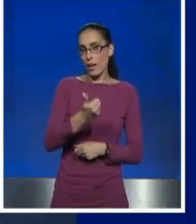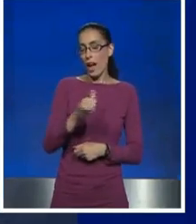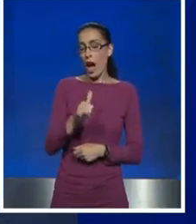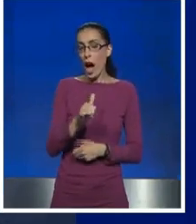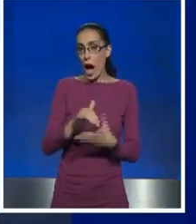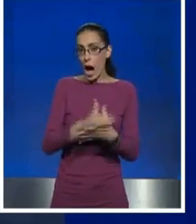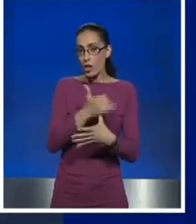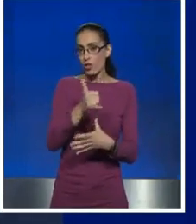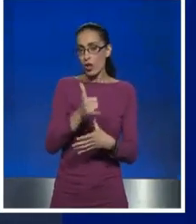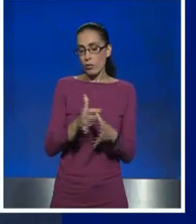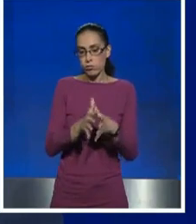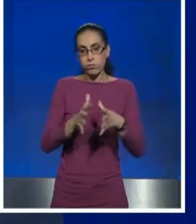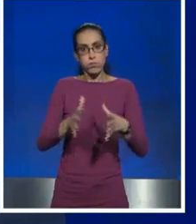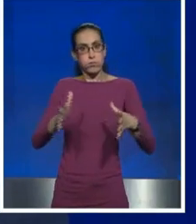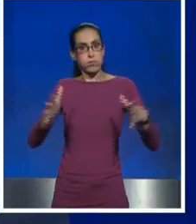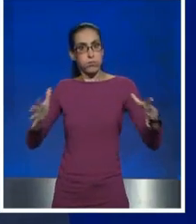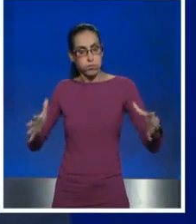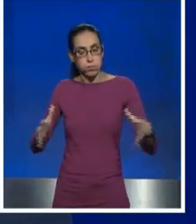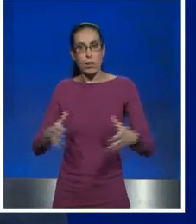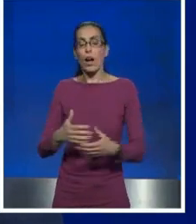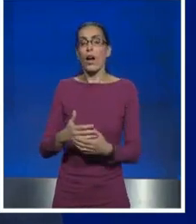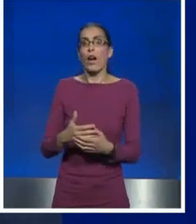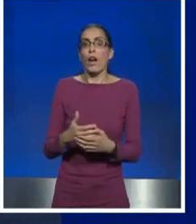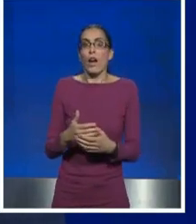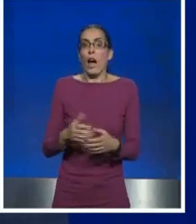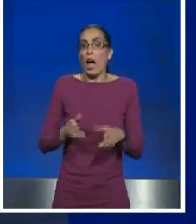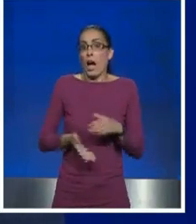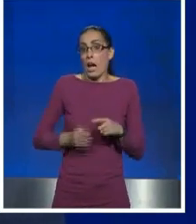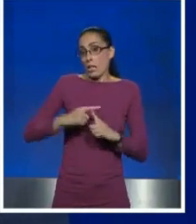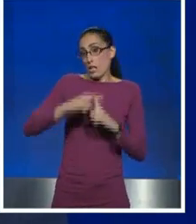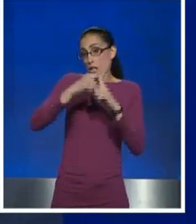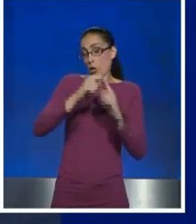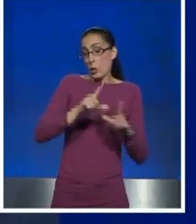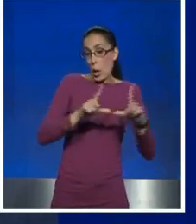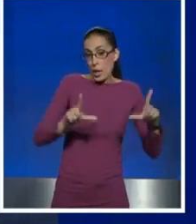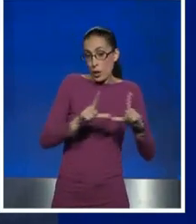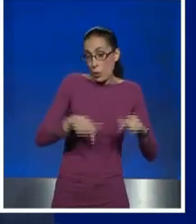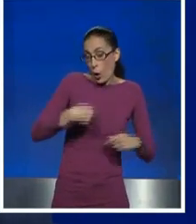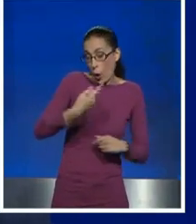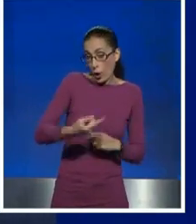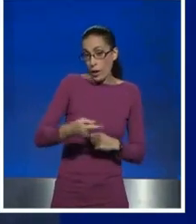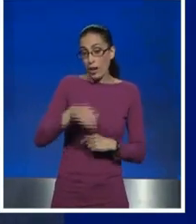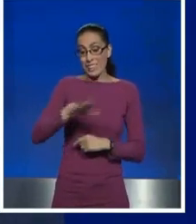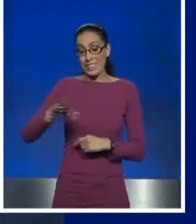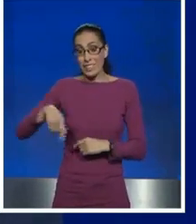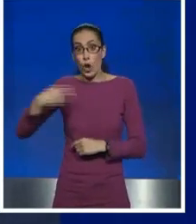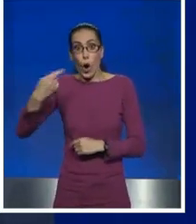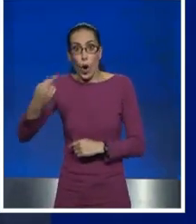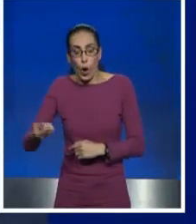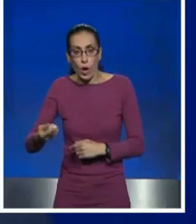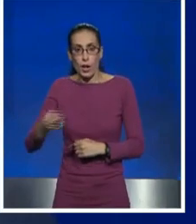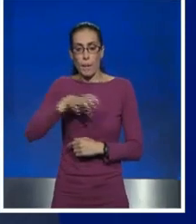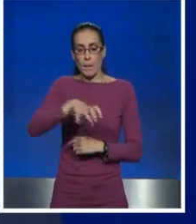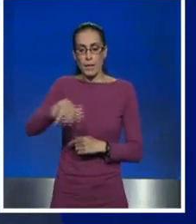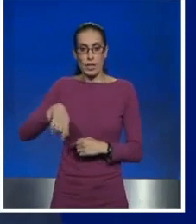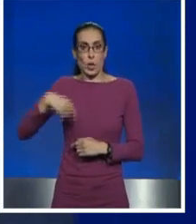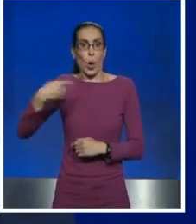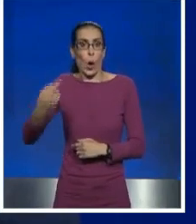nibqgħu nżidu lingwi oħra, nibqgħu nżidu pajjiżi u nies oħra, għandna mnejn allura